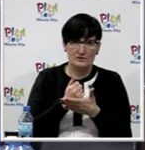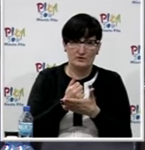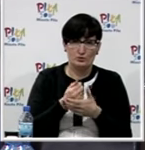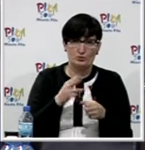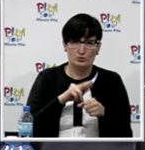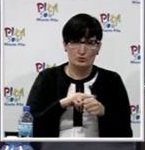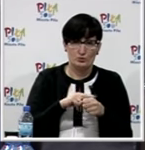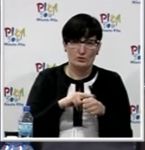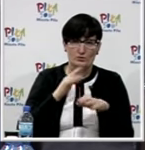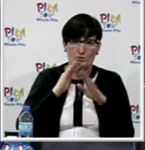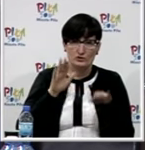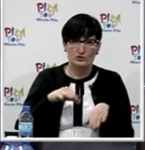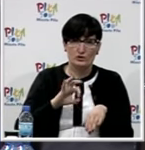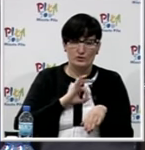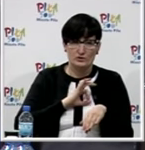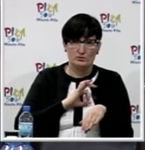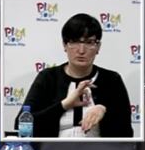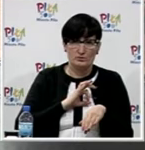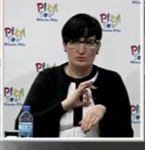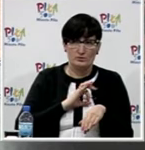sobie Państwu przedstawić.